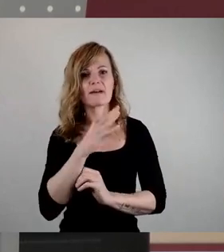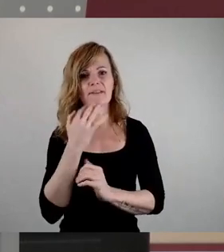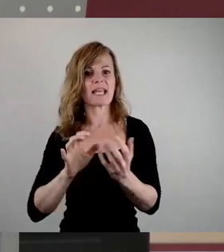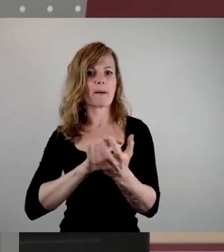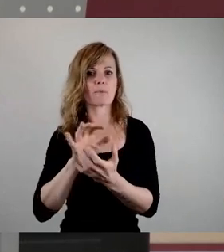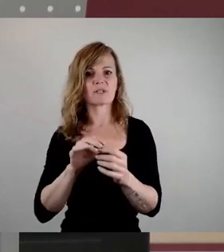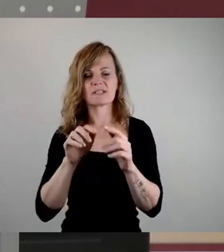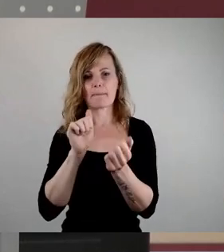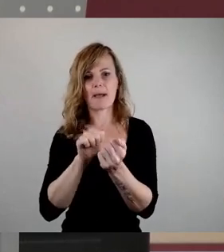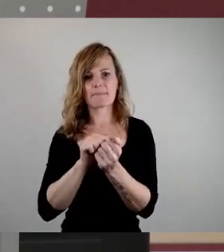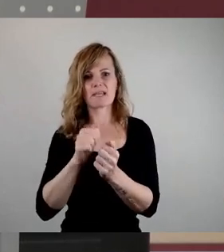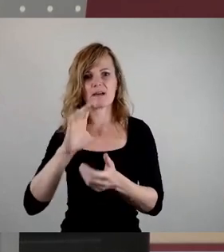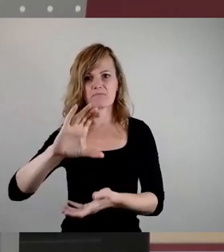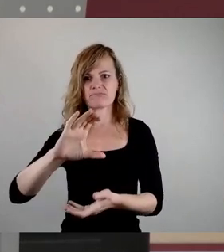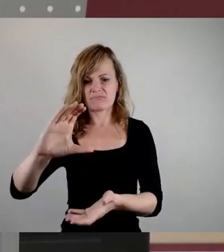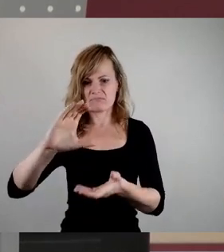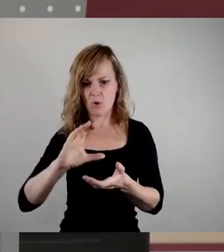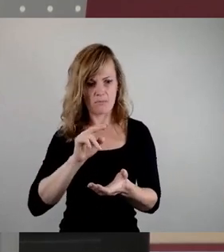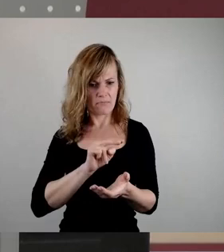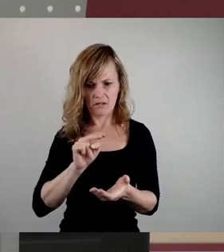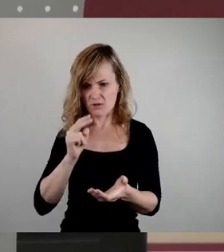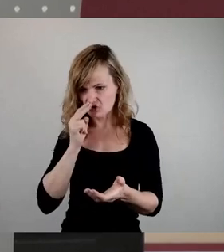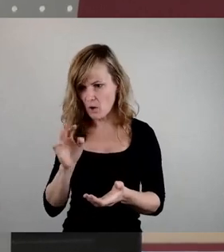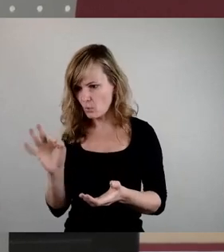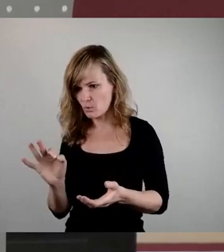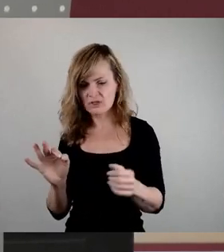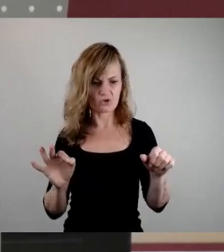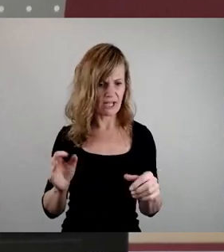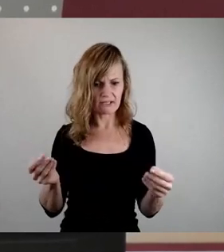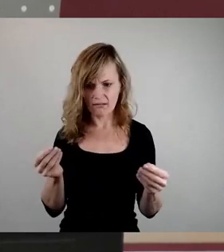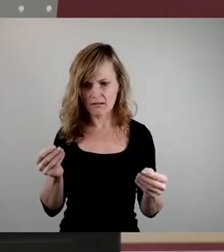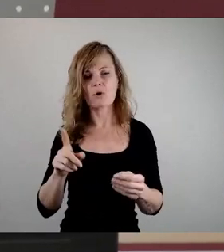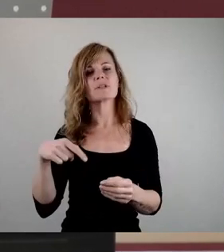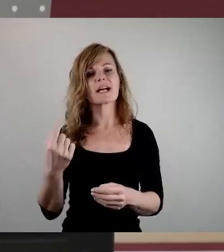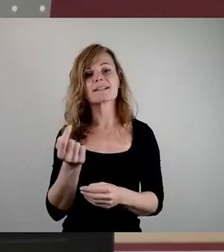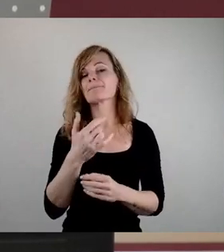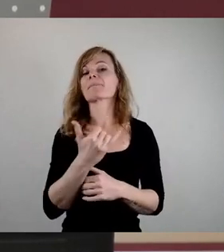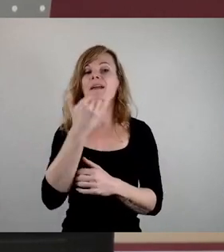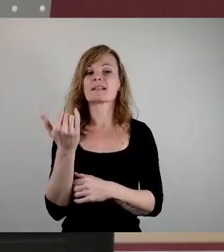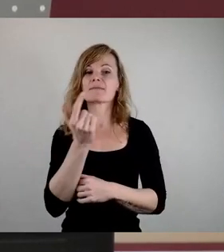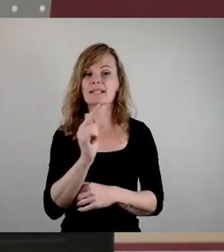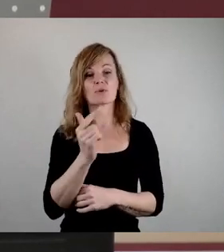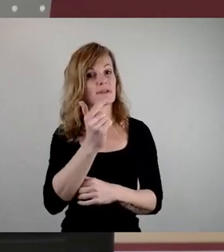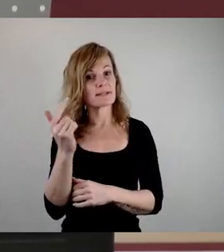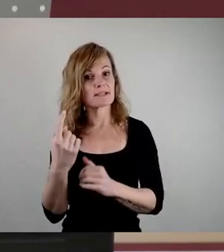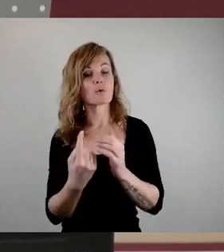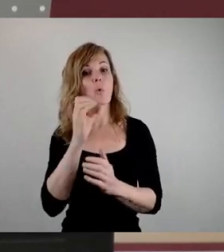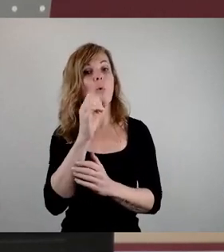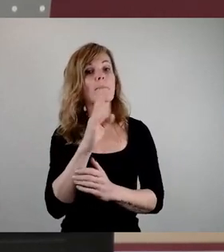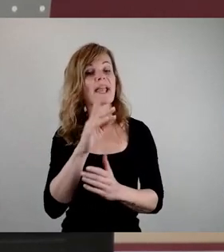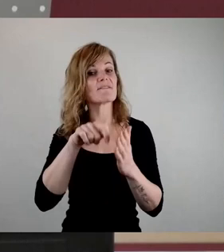jetzt gut funktioniert, was denn schlecht funktioniert. Und im Jahr 2022, wir hatten Oberbürgermeisterwahlkampf, hat zum Beispiel